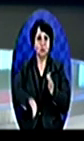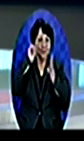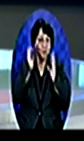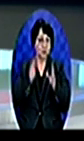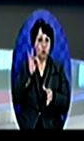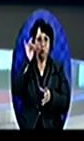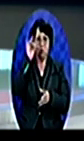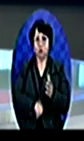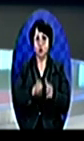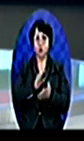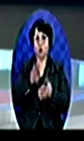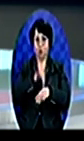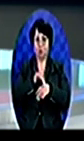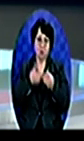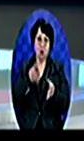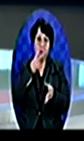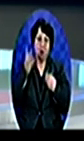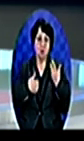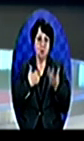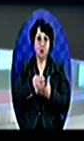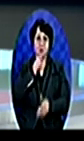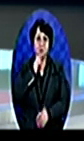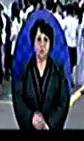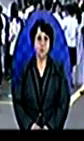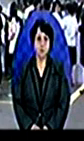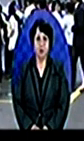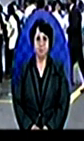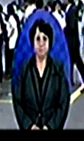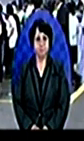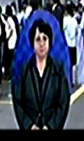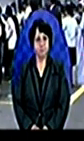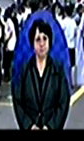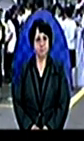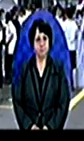шин төв байгуулагдаж байгаад баяртай байна гэсэн байна.